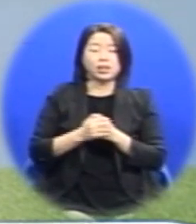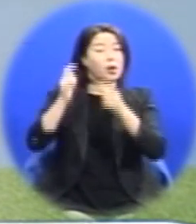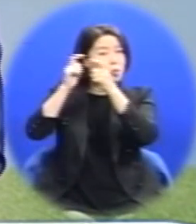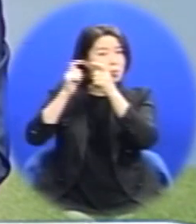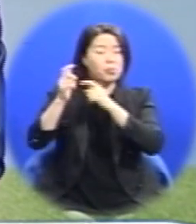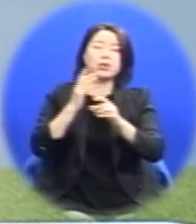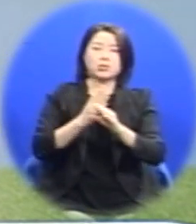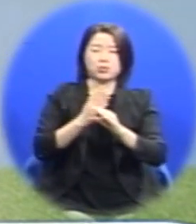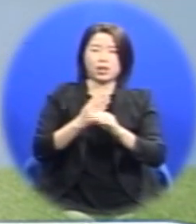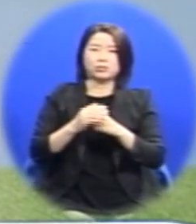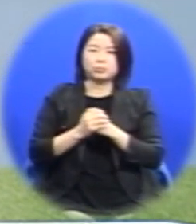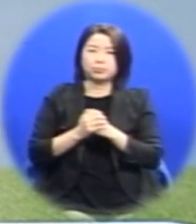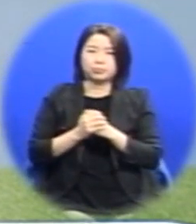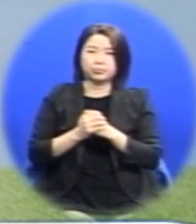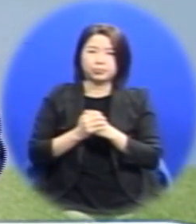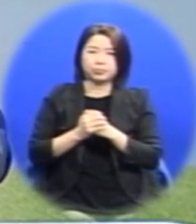고민하다가